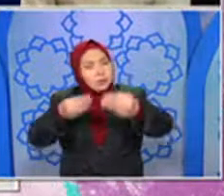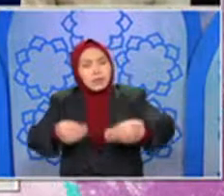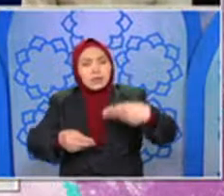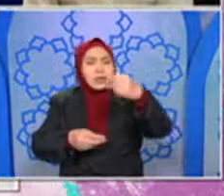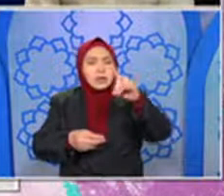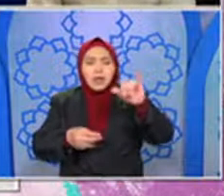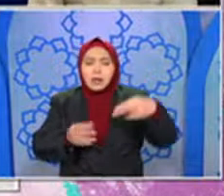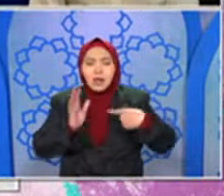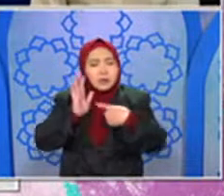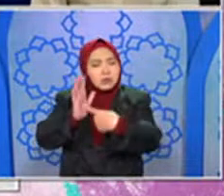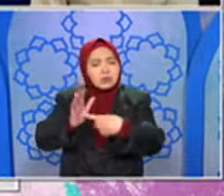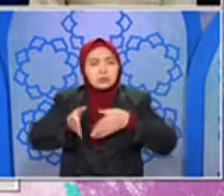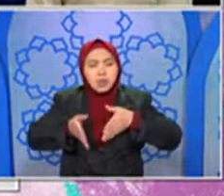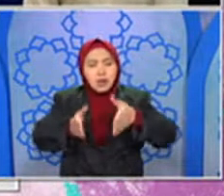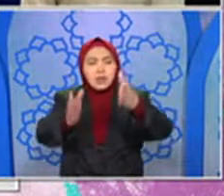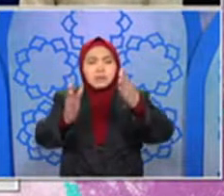قدر فهدى